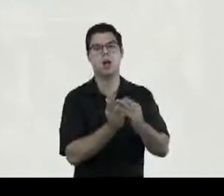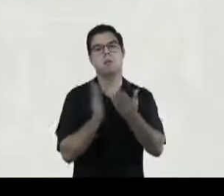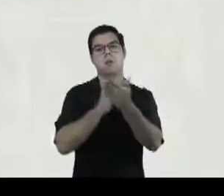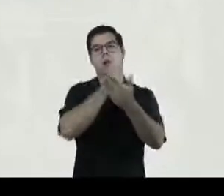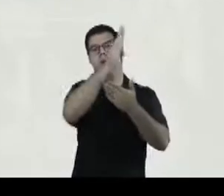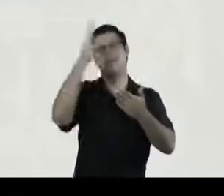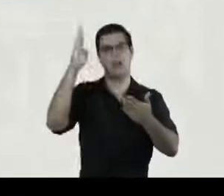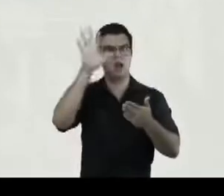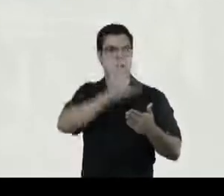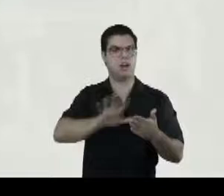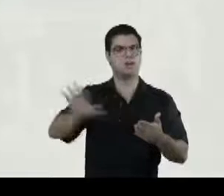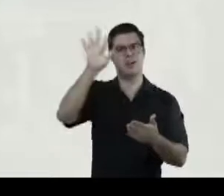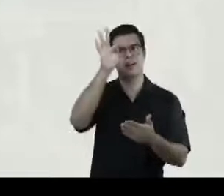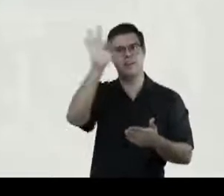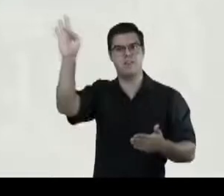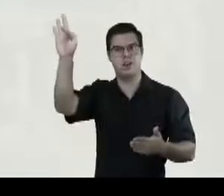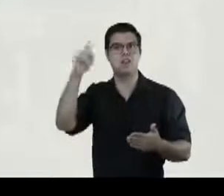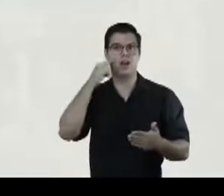Roville